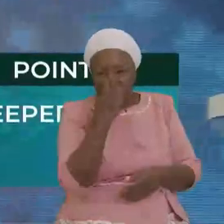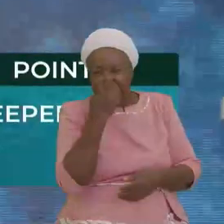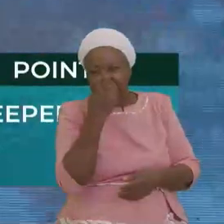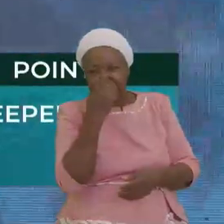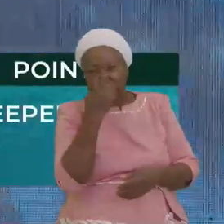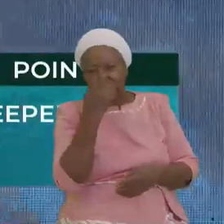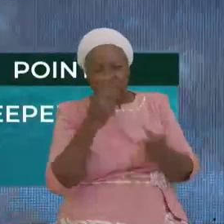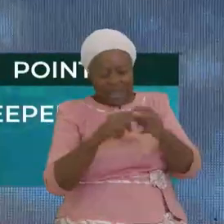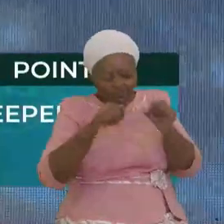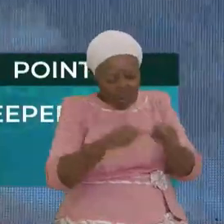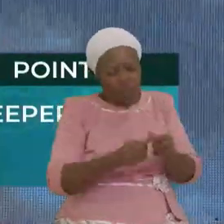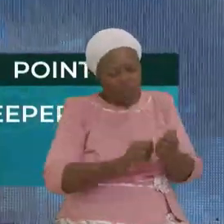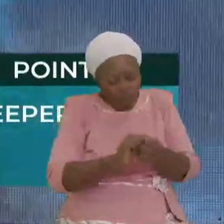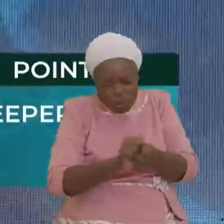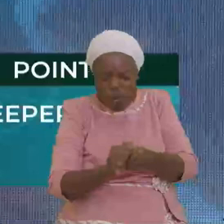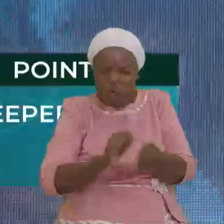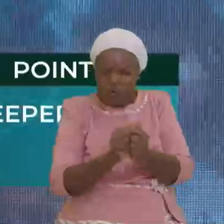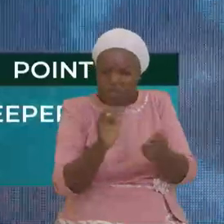Et les yeux sont proches